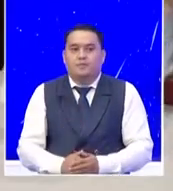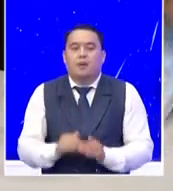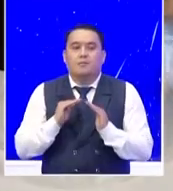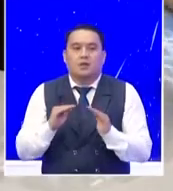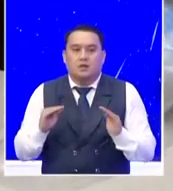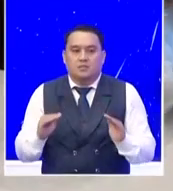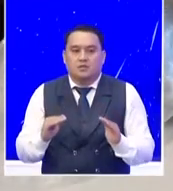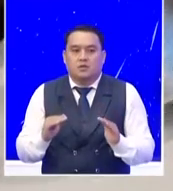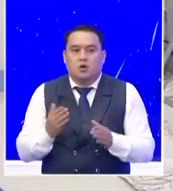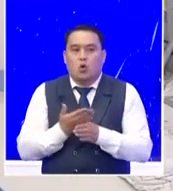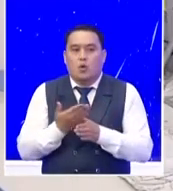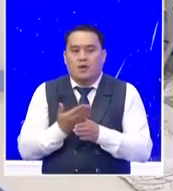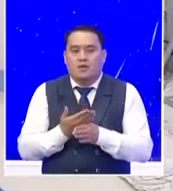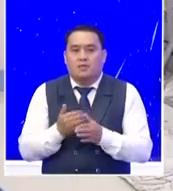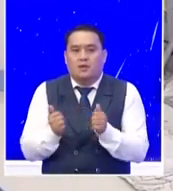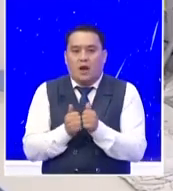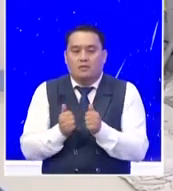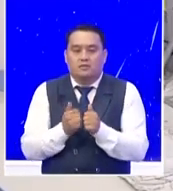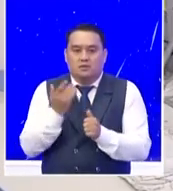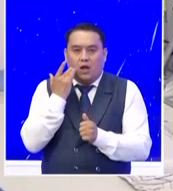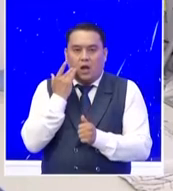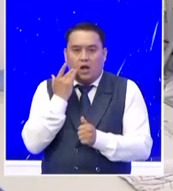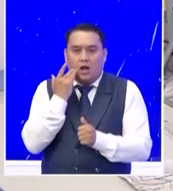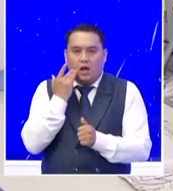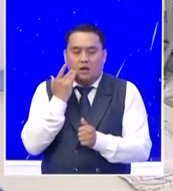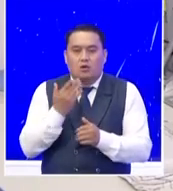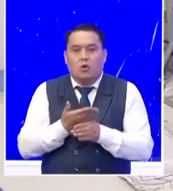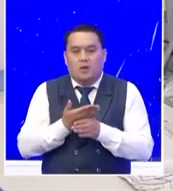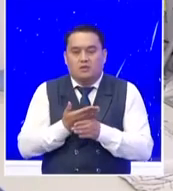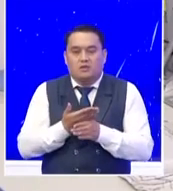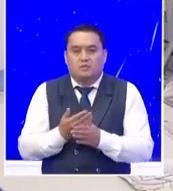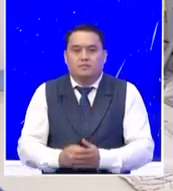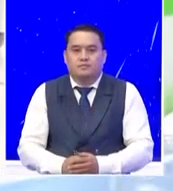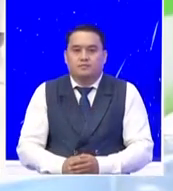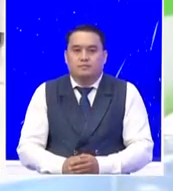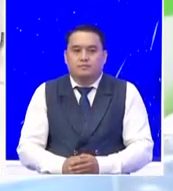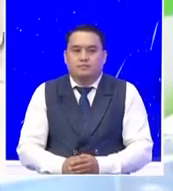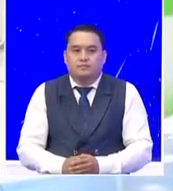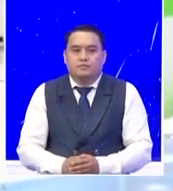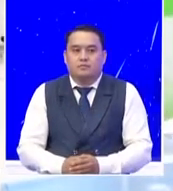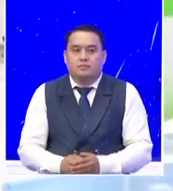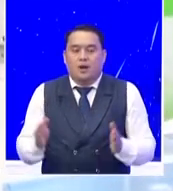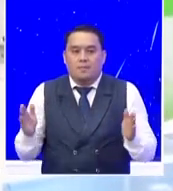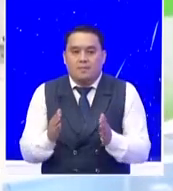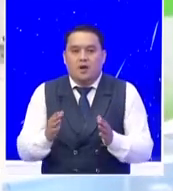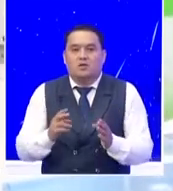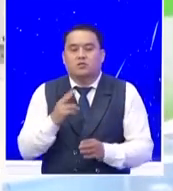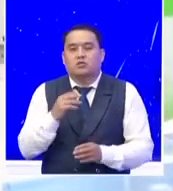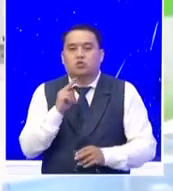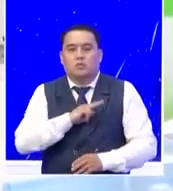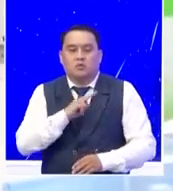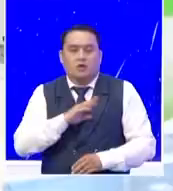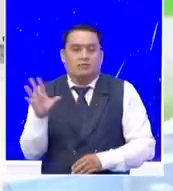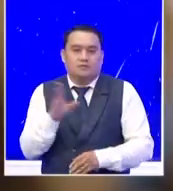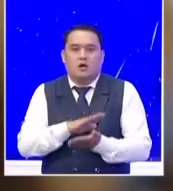да көмектесіп қасымызда мысалы мынандайлардан нетіп беріп көмектесіп отырады бір жағыма. Шағын кәсіпорында жұмысшылар үшін бар